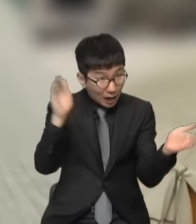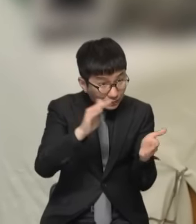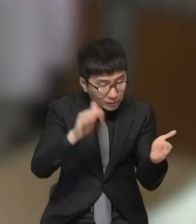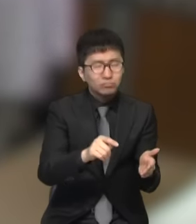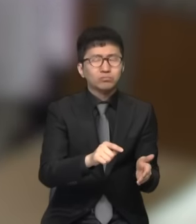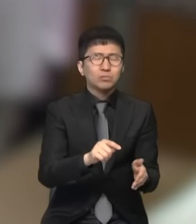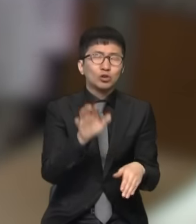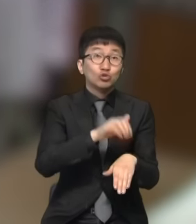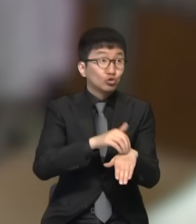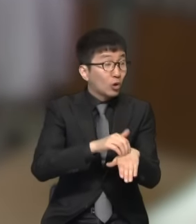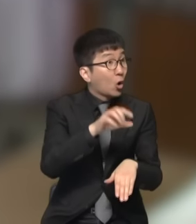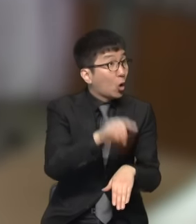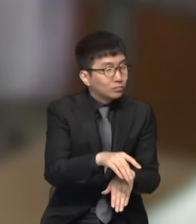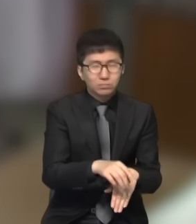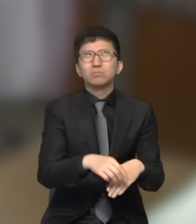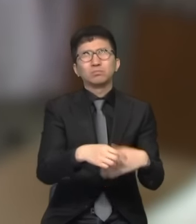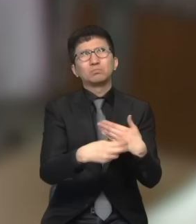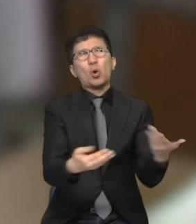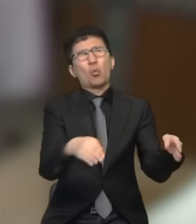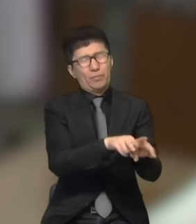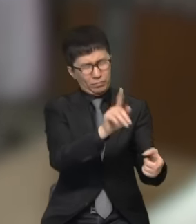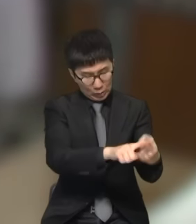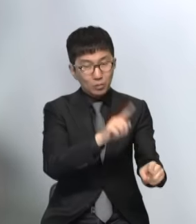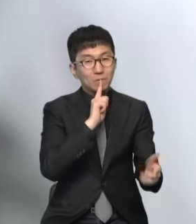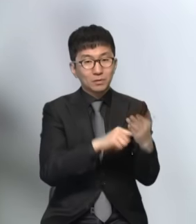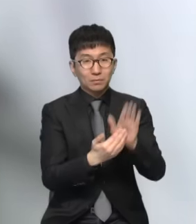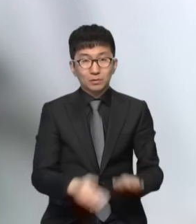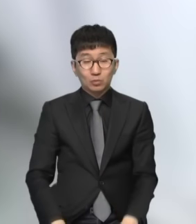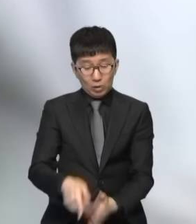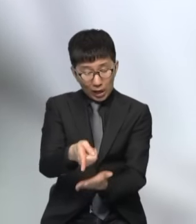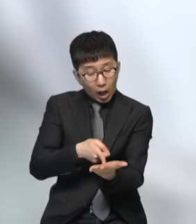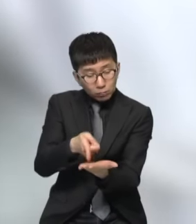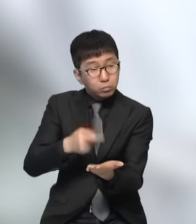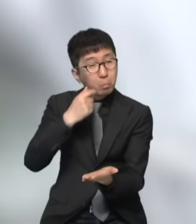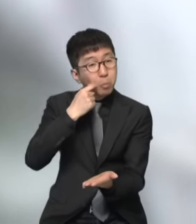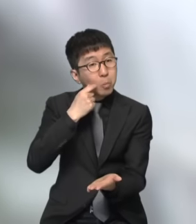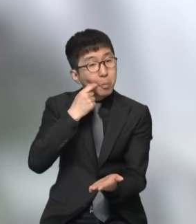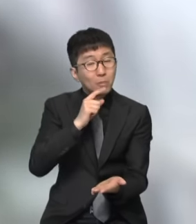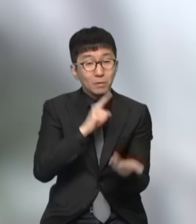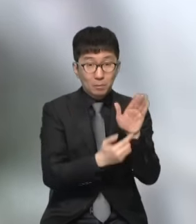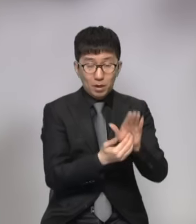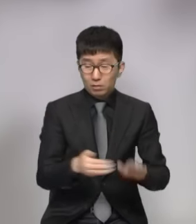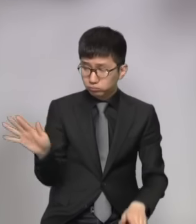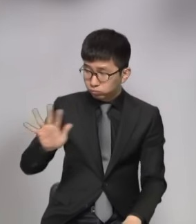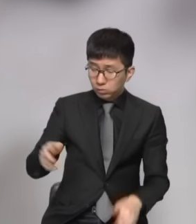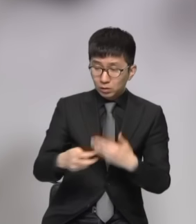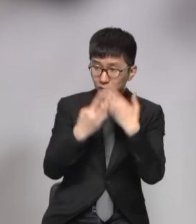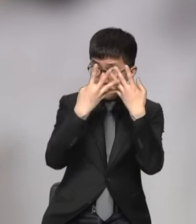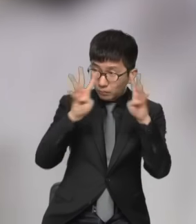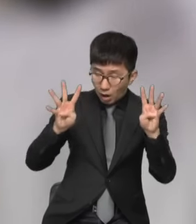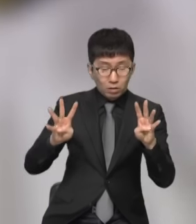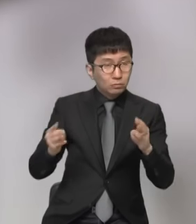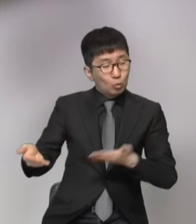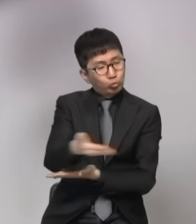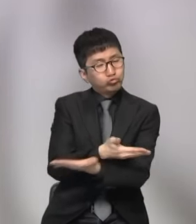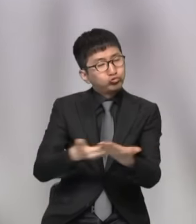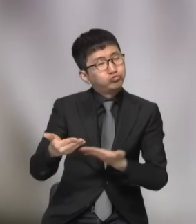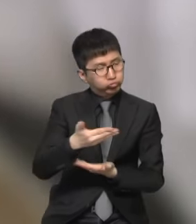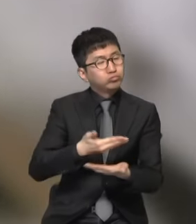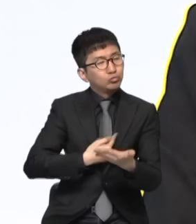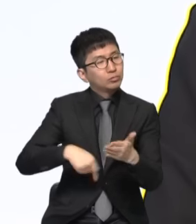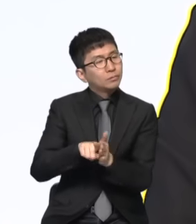또 해부 실습에 필요한 시신이 부족해 교육이 부실해질 거란 지적엔 의대끼리 공유하도록 제도를 바꾸겠다는 해법을